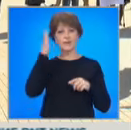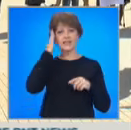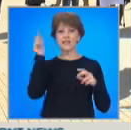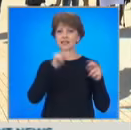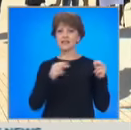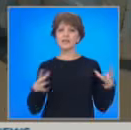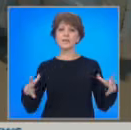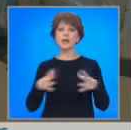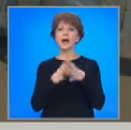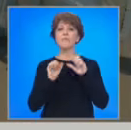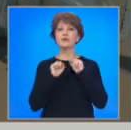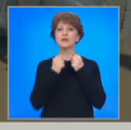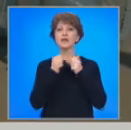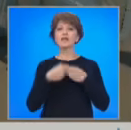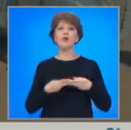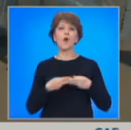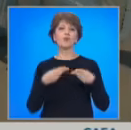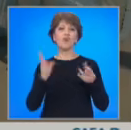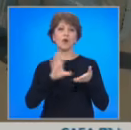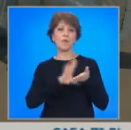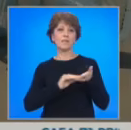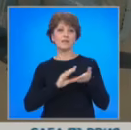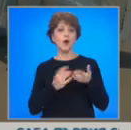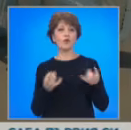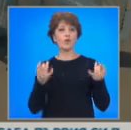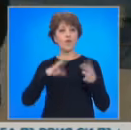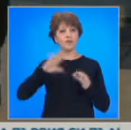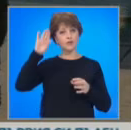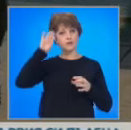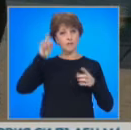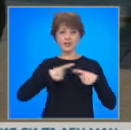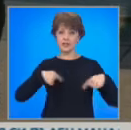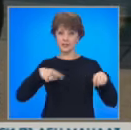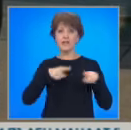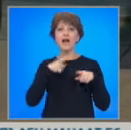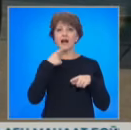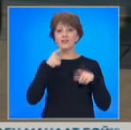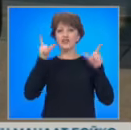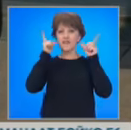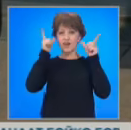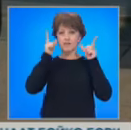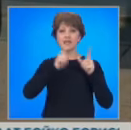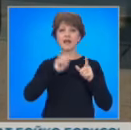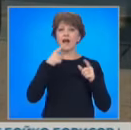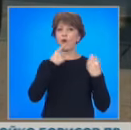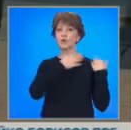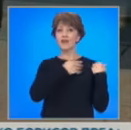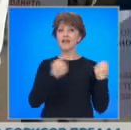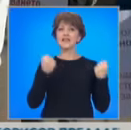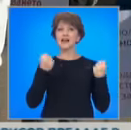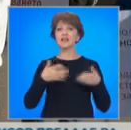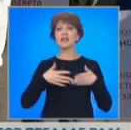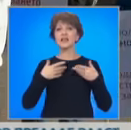протестиращи с отворено писмо до новия служебен кабинет, в което заявяват, че фермата не отговаря на здравните изисквания и